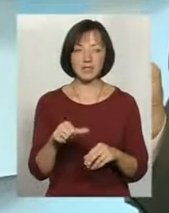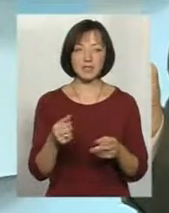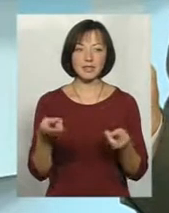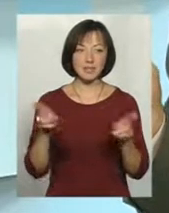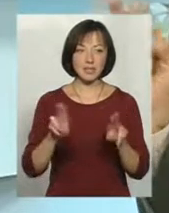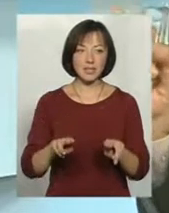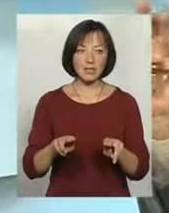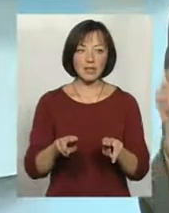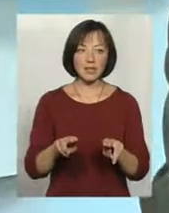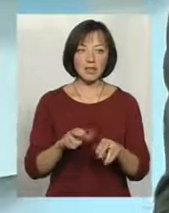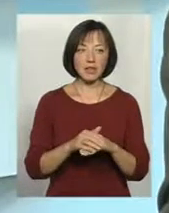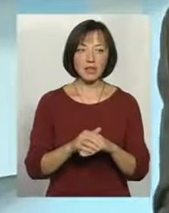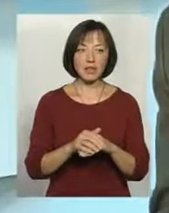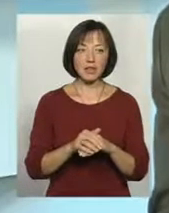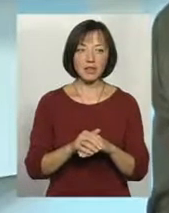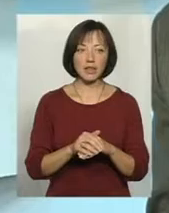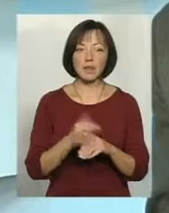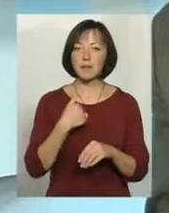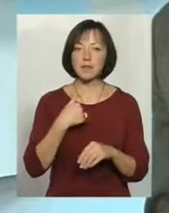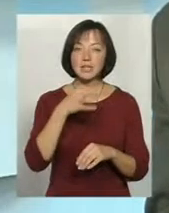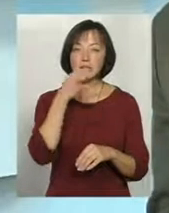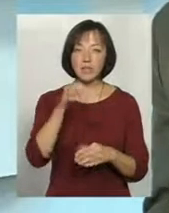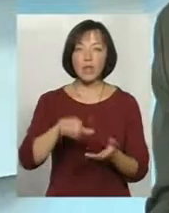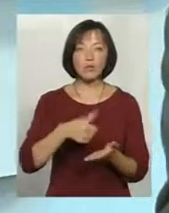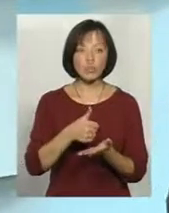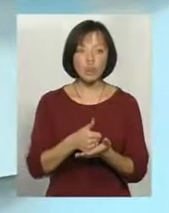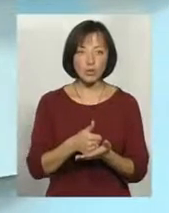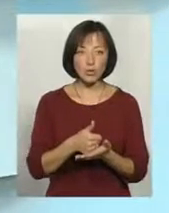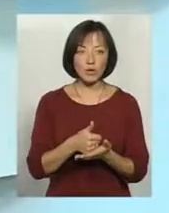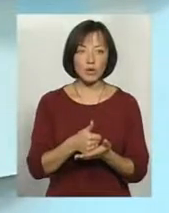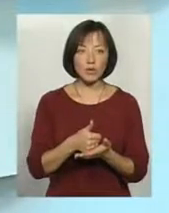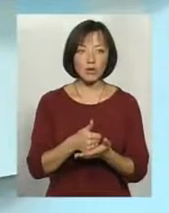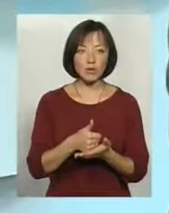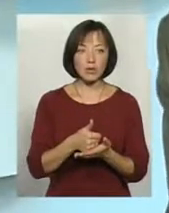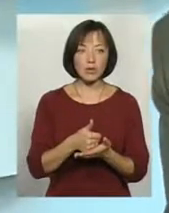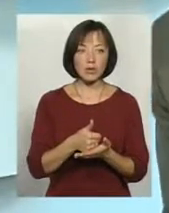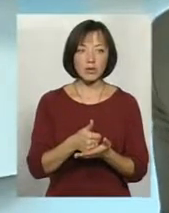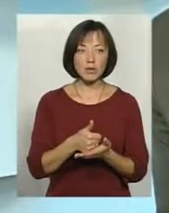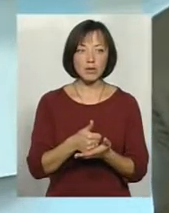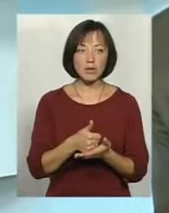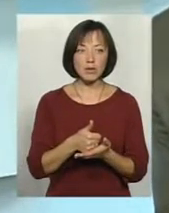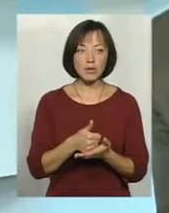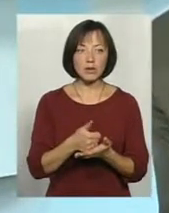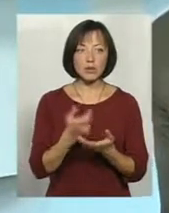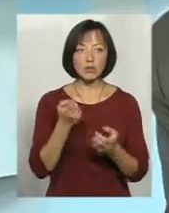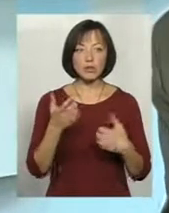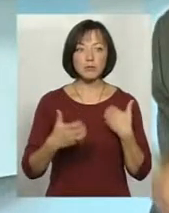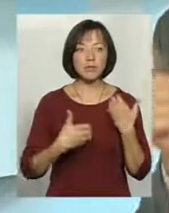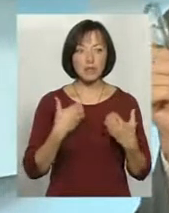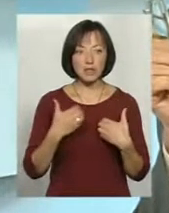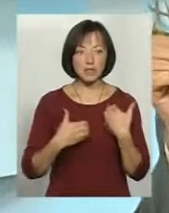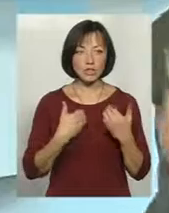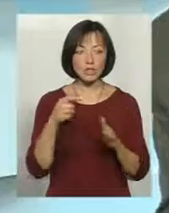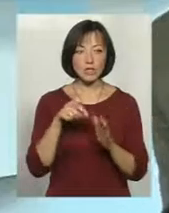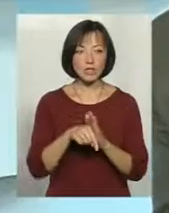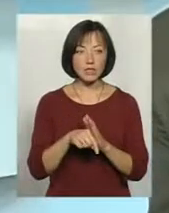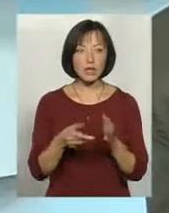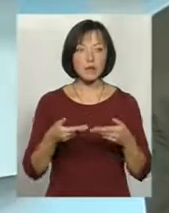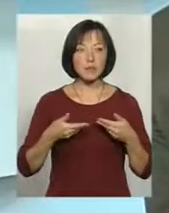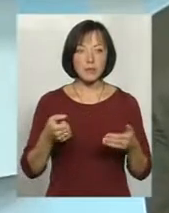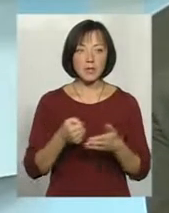бачите, ми не сказали саме основного. Я трошки не збентежений. Значить, ми